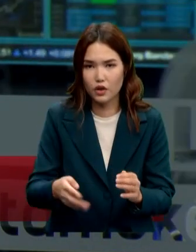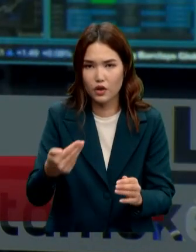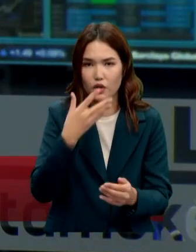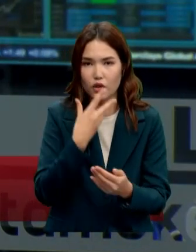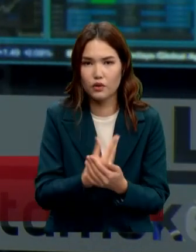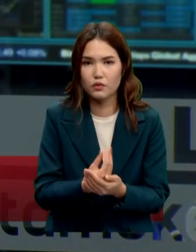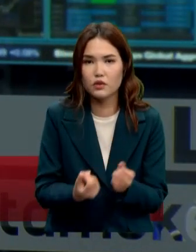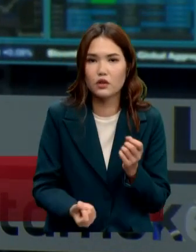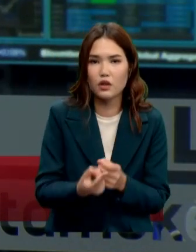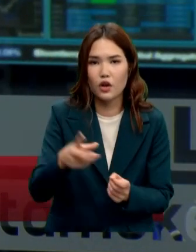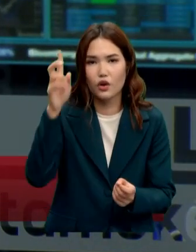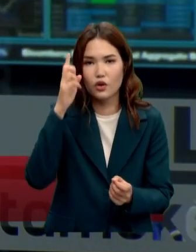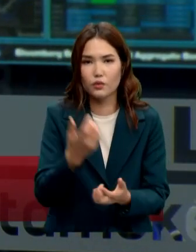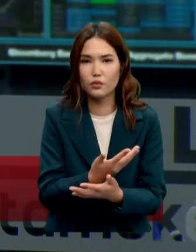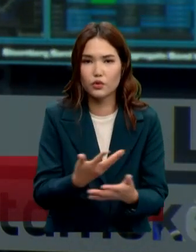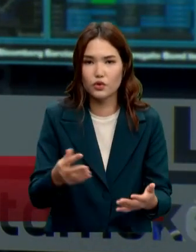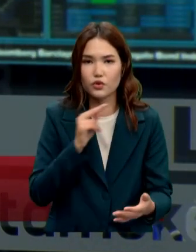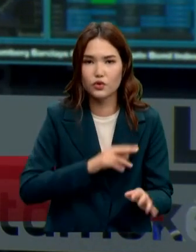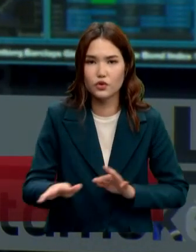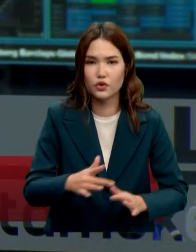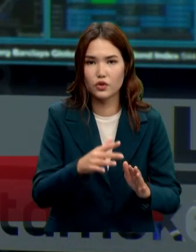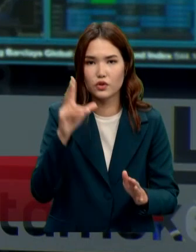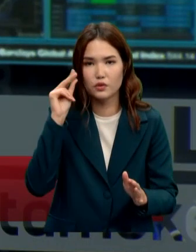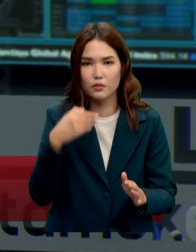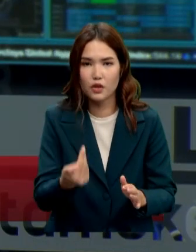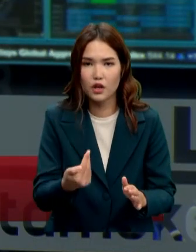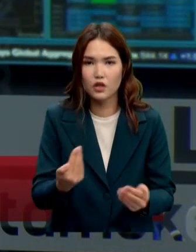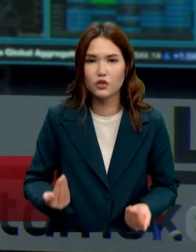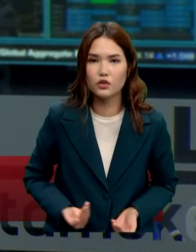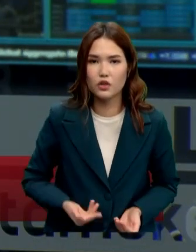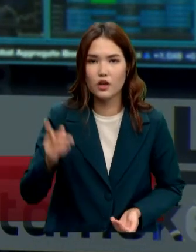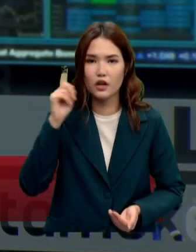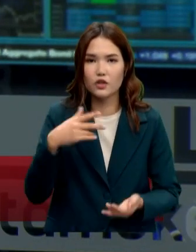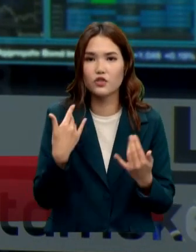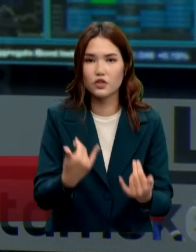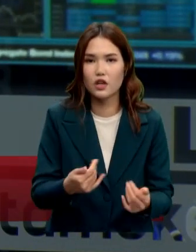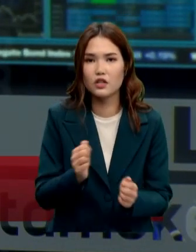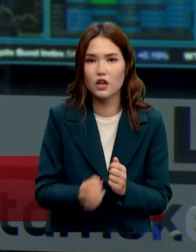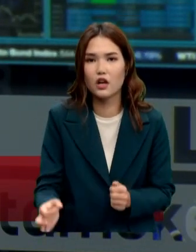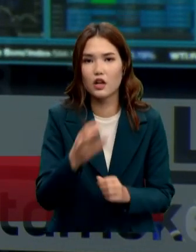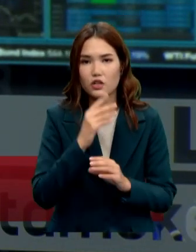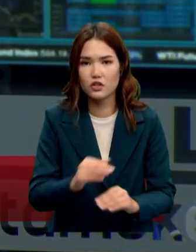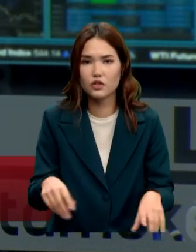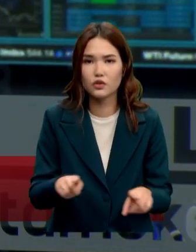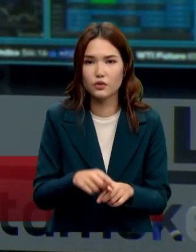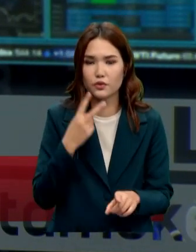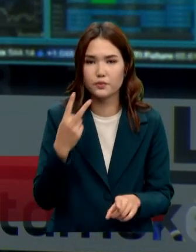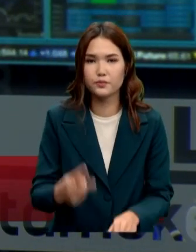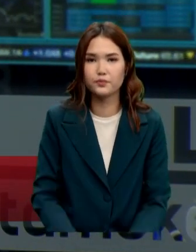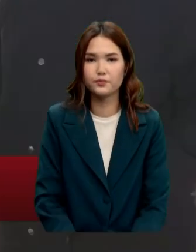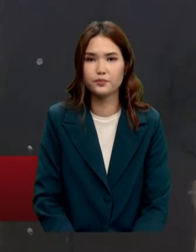айналары анық. Көптен күткен үйлердің көңілден шықпай қалғанына тұрғындар наразы. Тақырыпты аймақтағы тілшіміз Есенбек Санатұлы тарқатады.